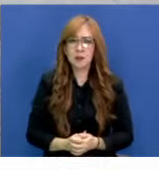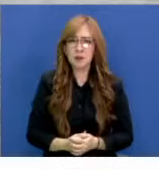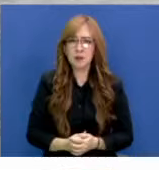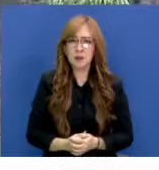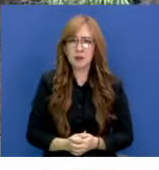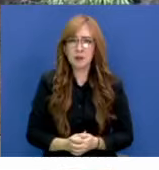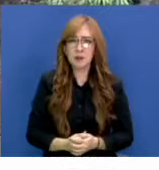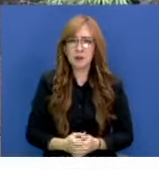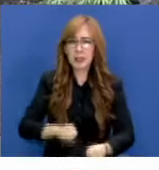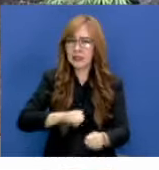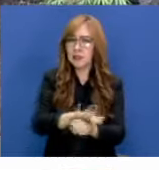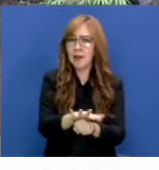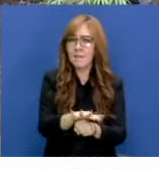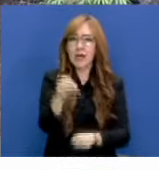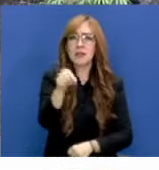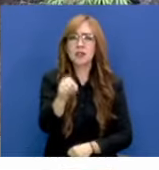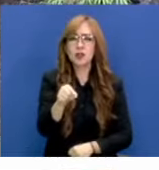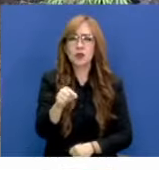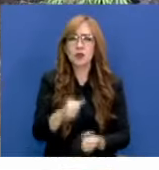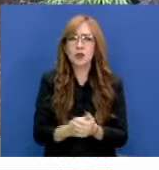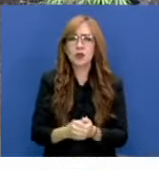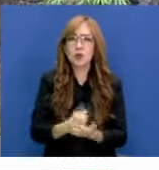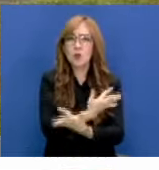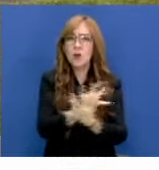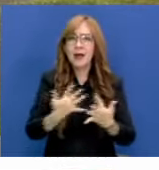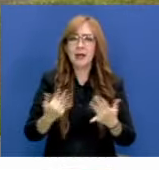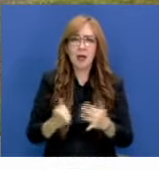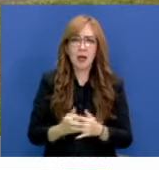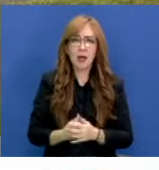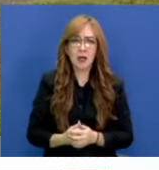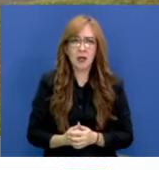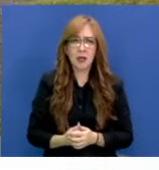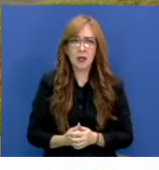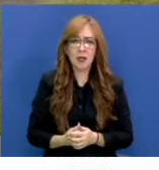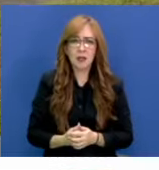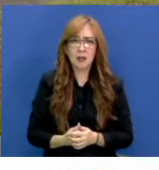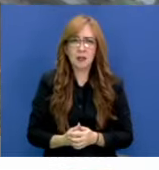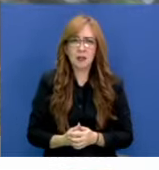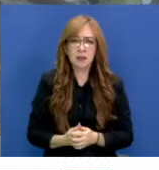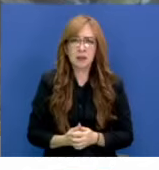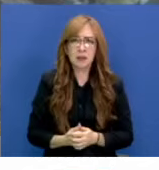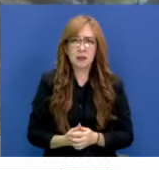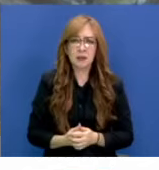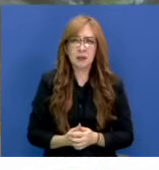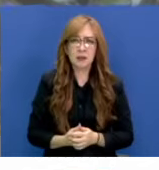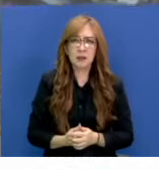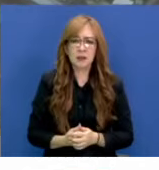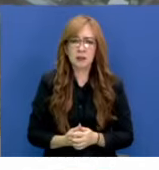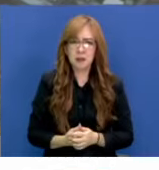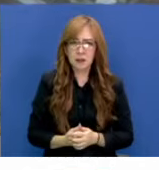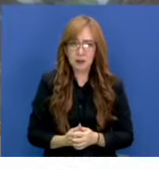ini mengakibatkan warga satu dusun ini terisolir mengingat